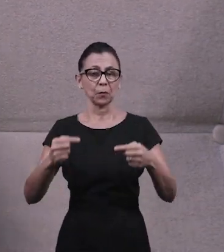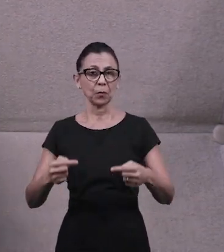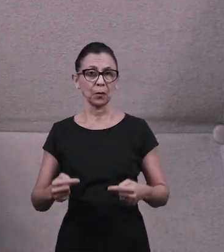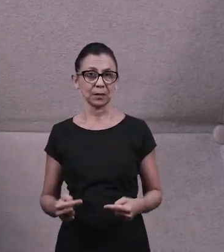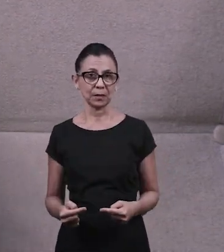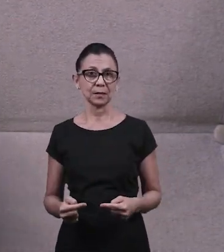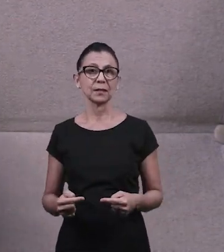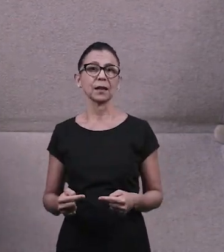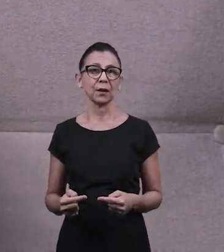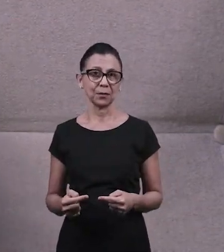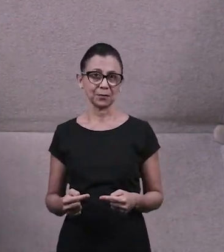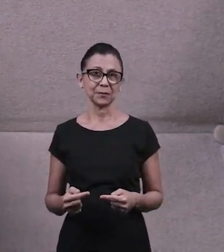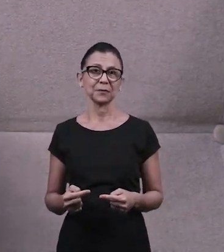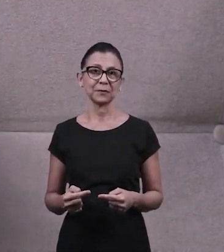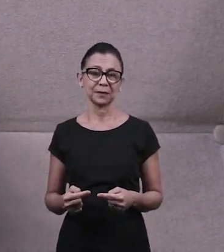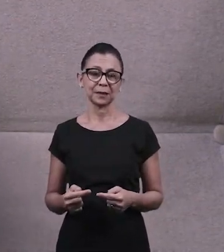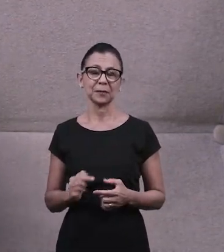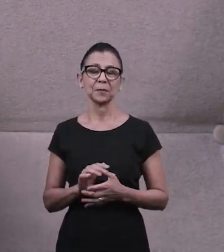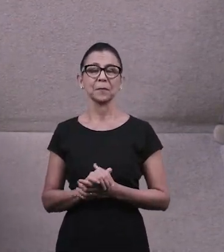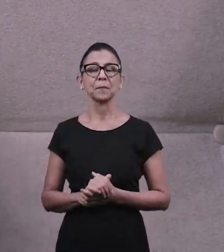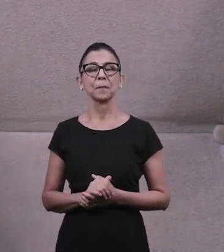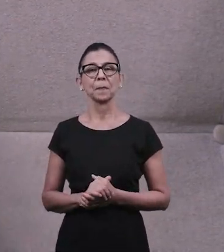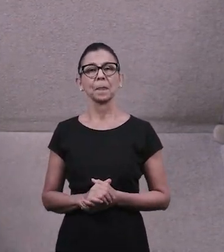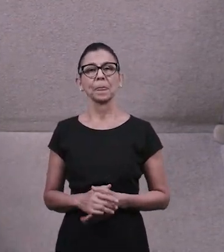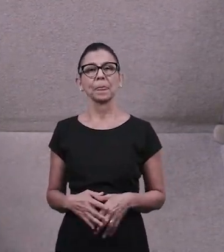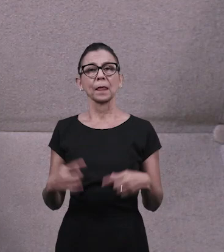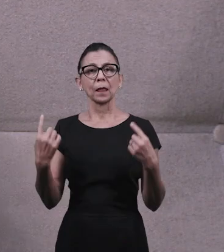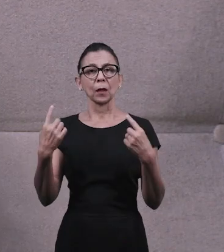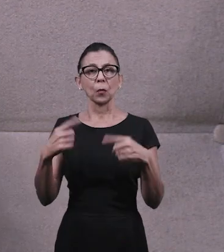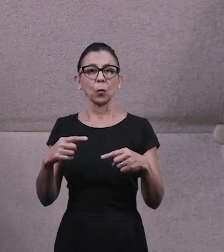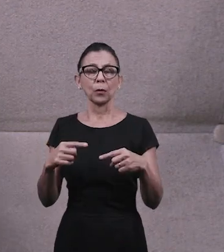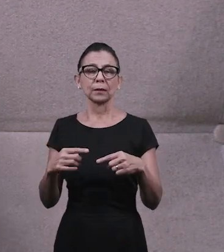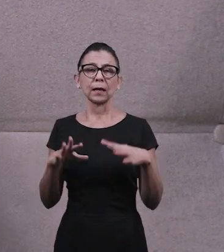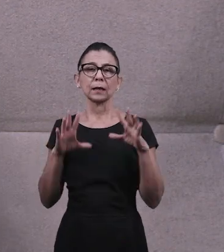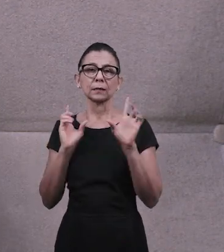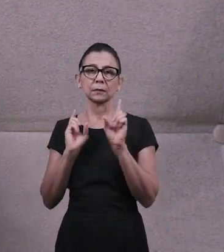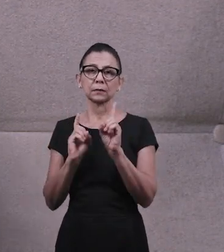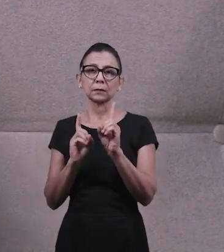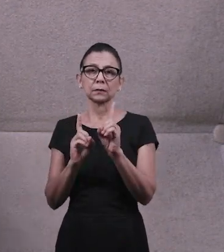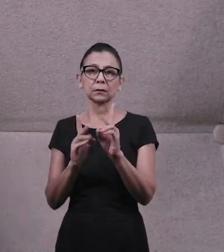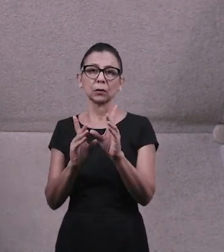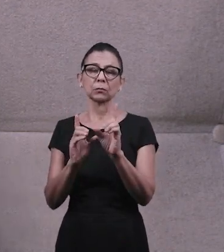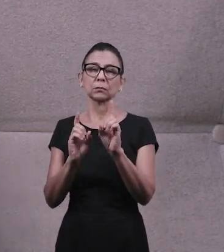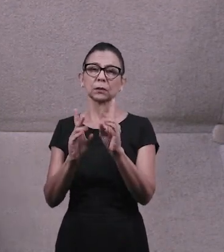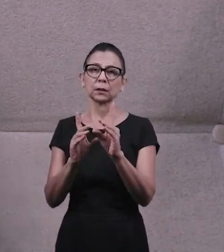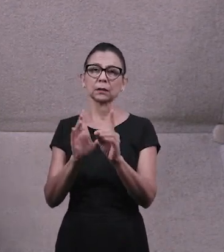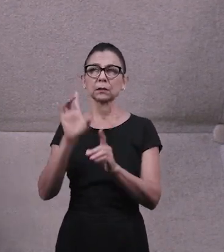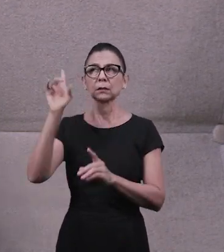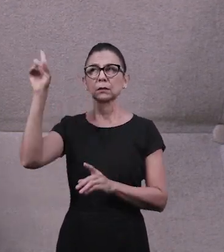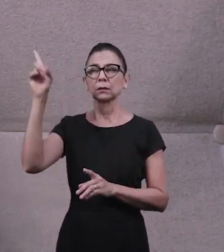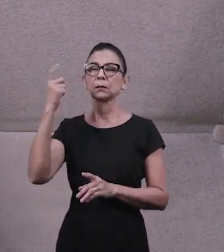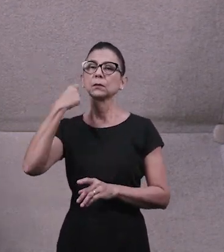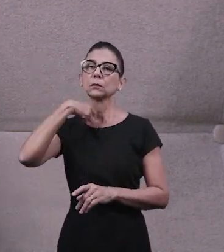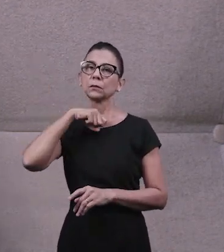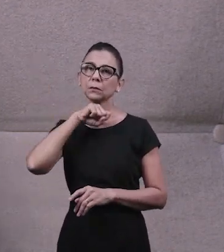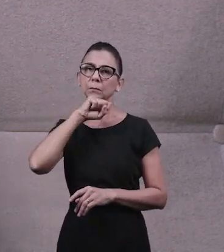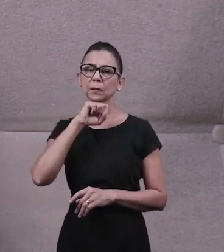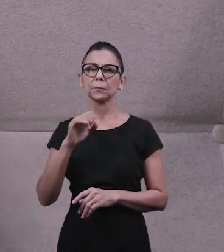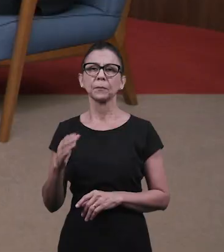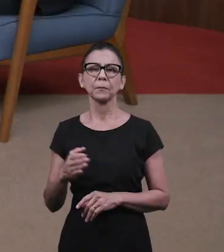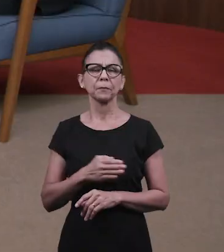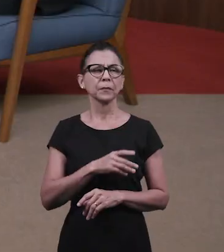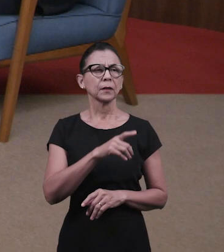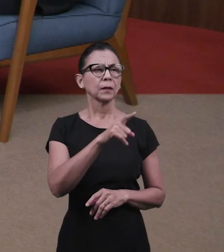été contre la sémence, c'est-à-dire contre la doctrine établie par Dieu le Père.